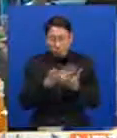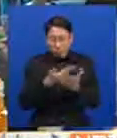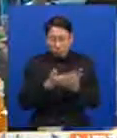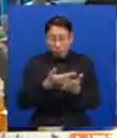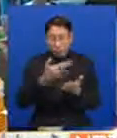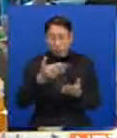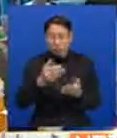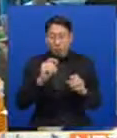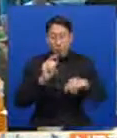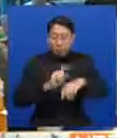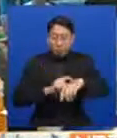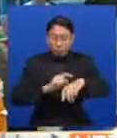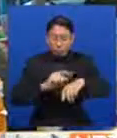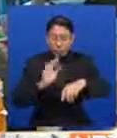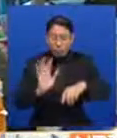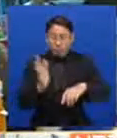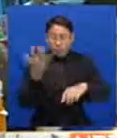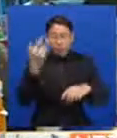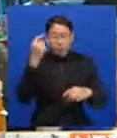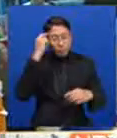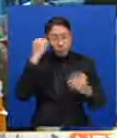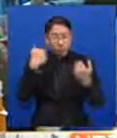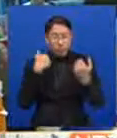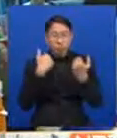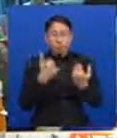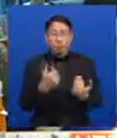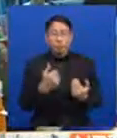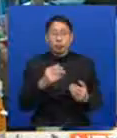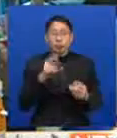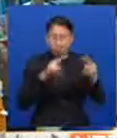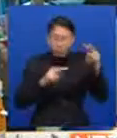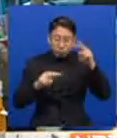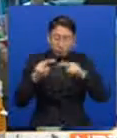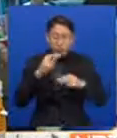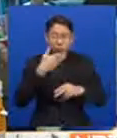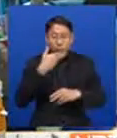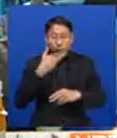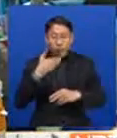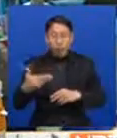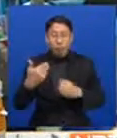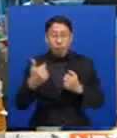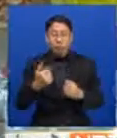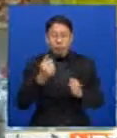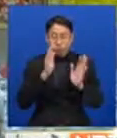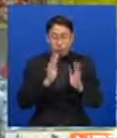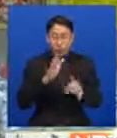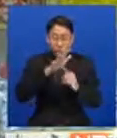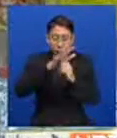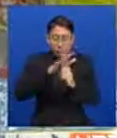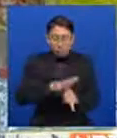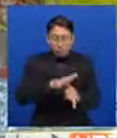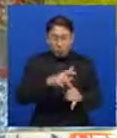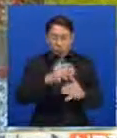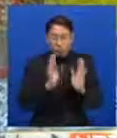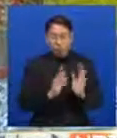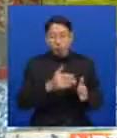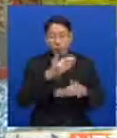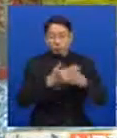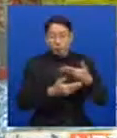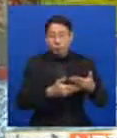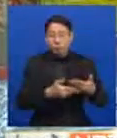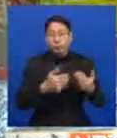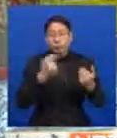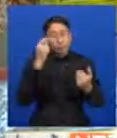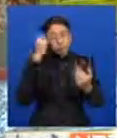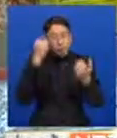วันหมดอายุขณะเดียวกันค่ะเจ้าหน้าที่ก็ต้องตรวจตราอย่างสม่ำเสมอเพื่อบังกรการเอารัดเอาเปรียบผู้บริโภคทางด้าน